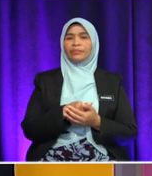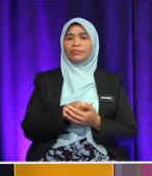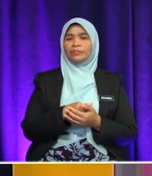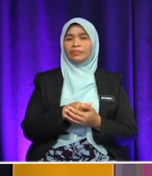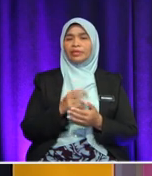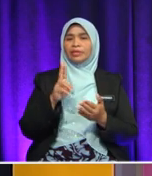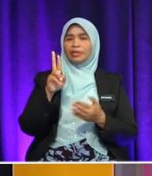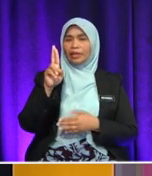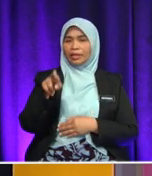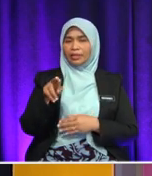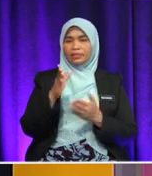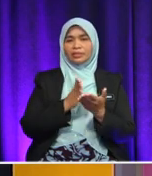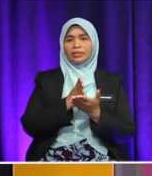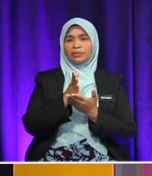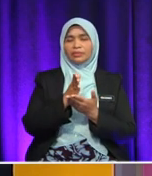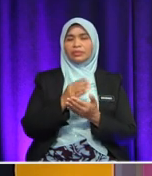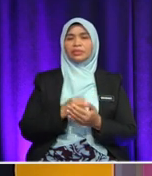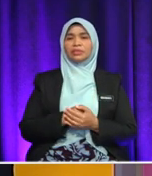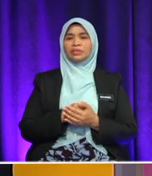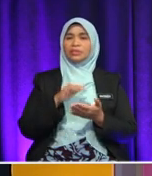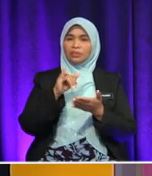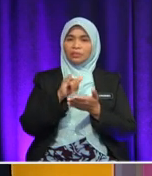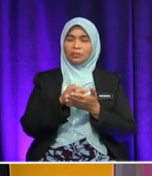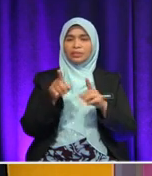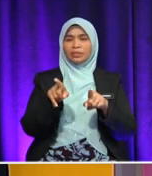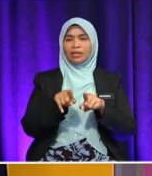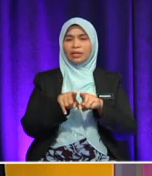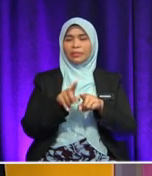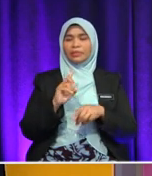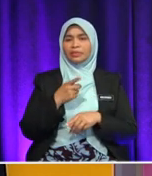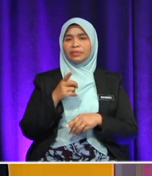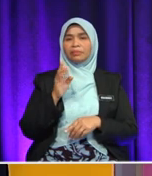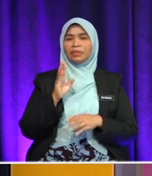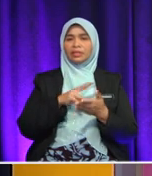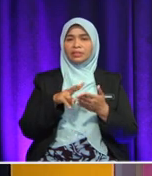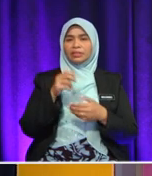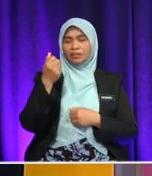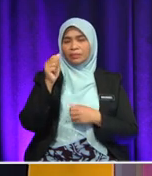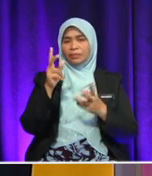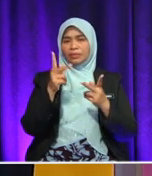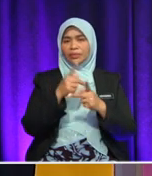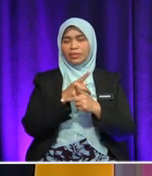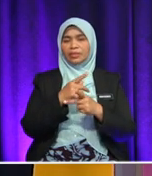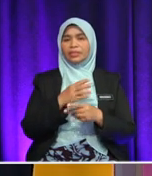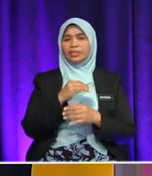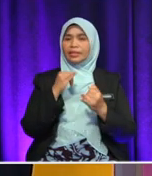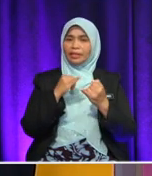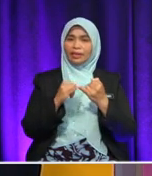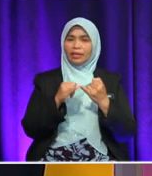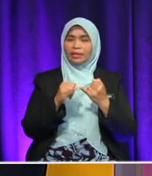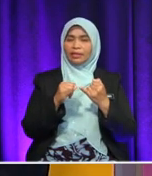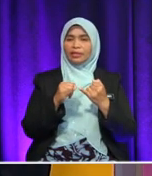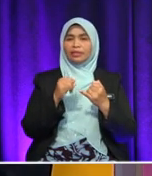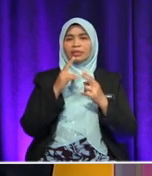seterusnya masjid itupun kita kena baca 10 kali dan akhir sekali memberi salam serupa salam dia